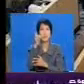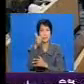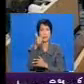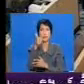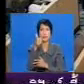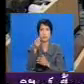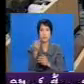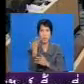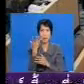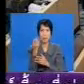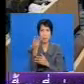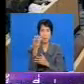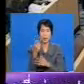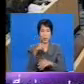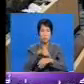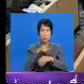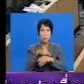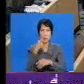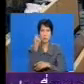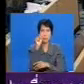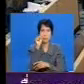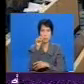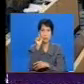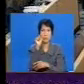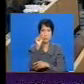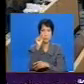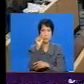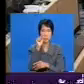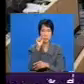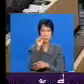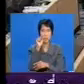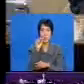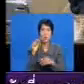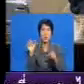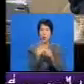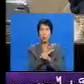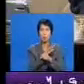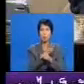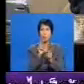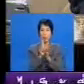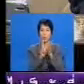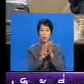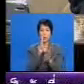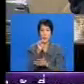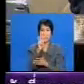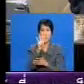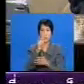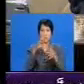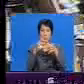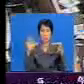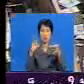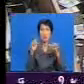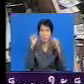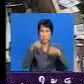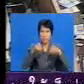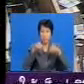กรรมการและเมื่อเวลา 10:20 นที่ประชุมได้พิจารณาครบ34มาตราและลงมติผ่านความเห็นชอบด้